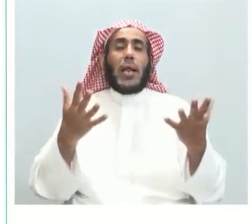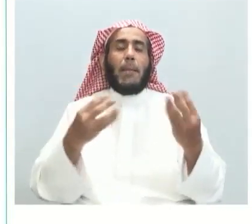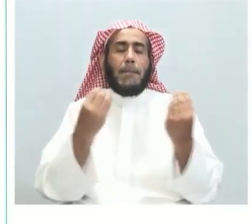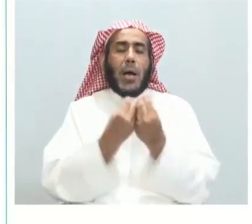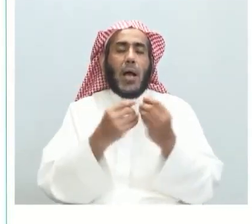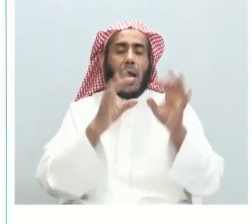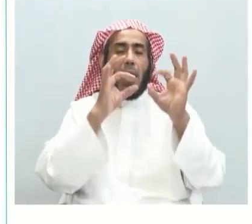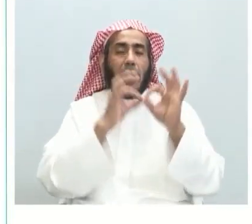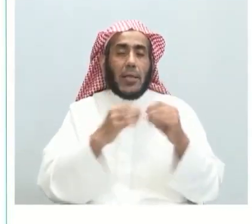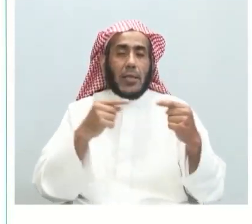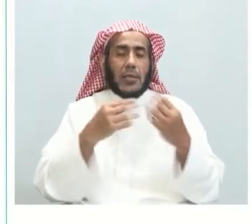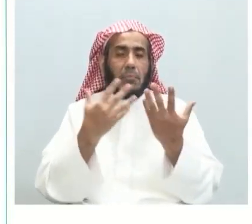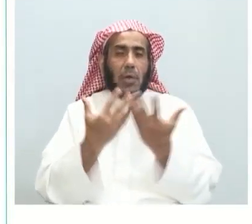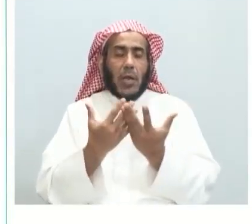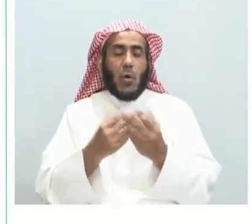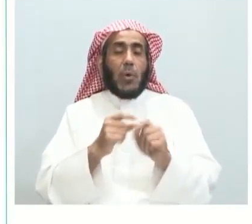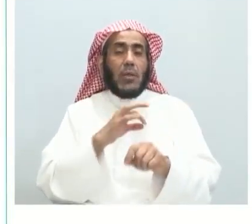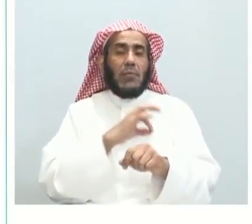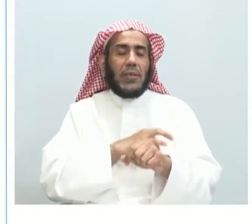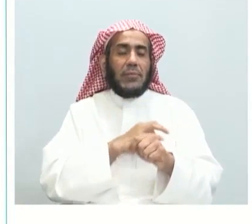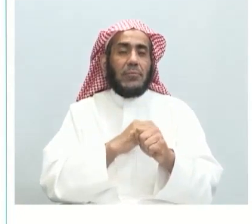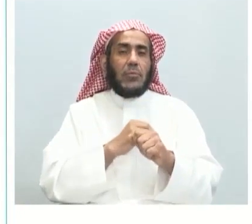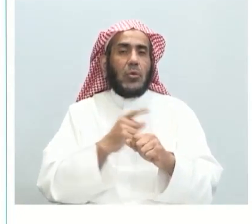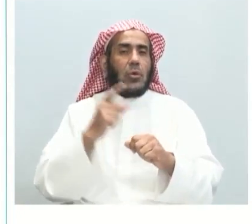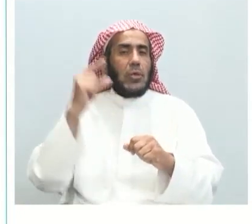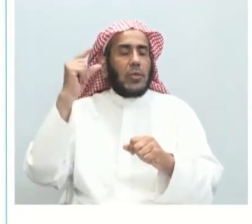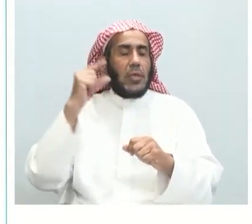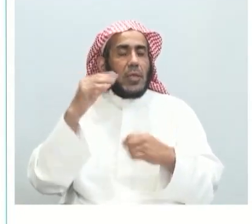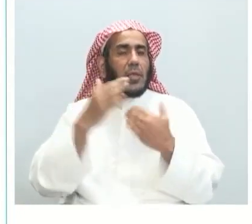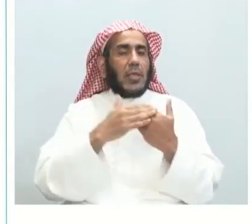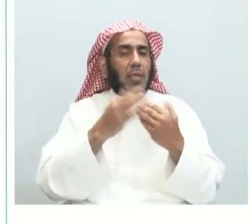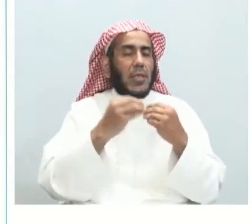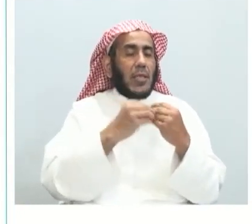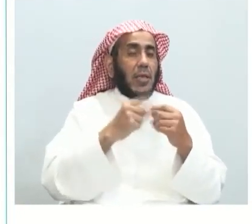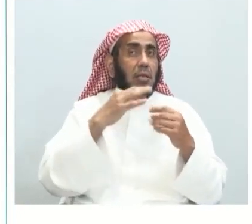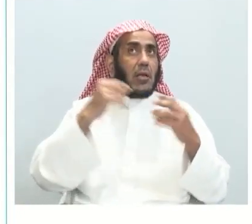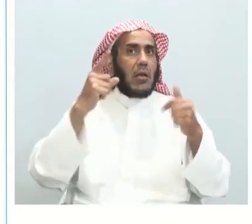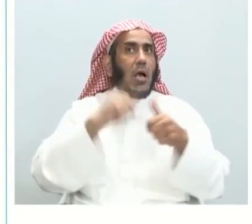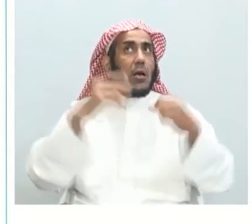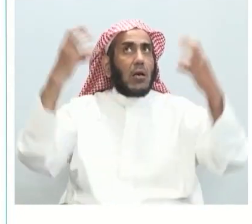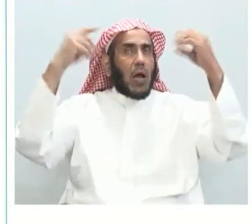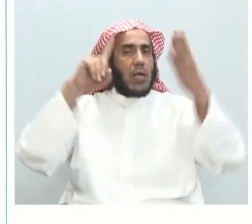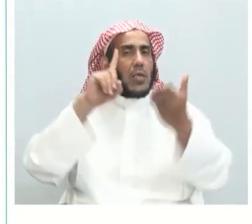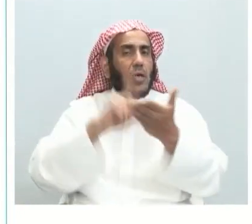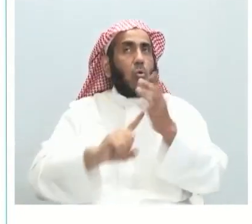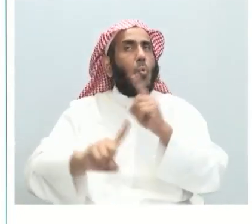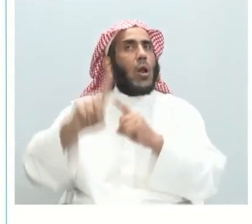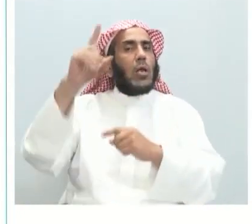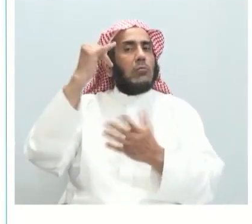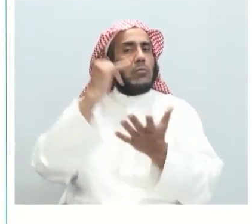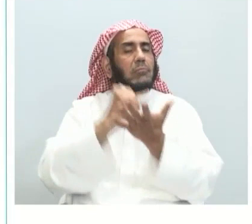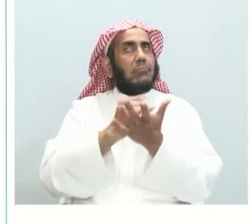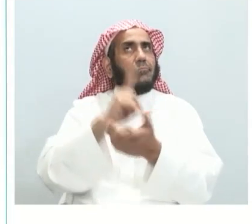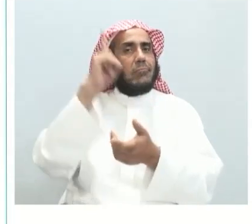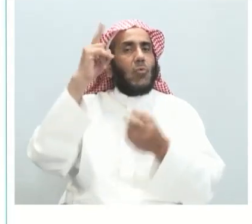الايات التي معنا ومع هذه الفائده تذكير الانسان ان الرازق الحقيقي هو الله